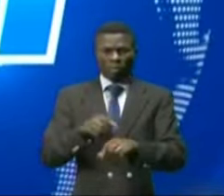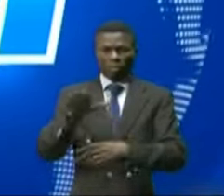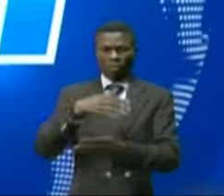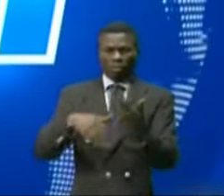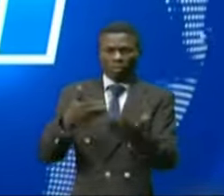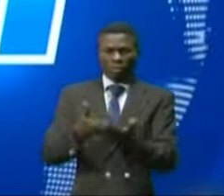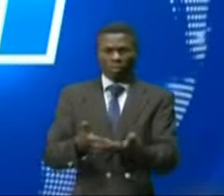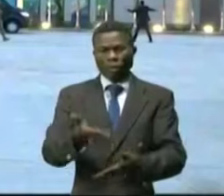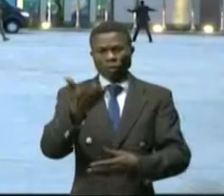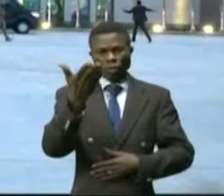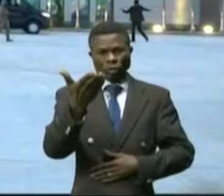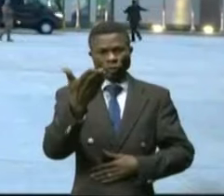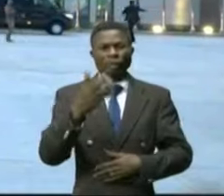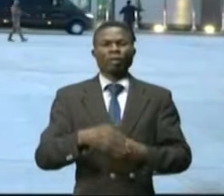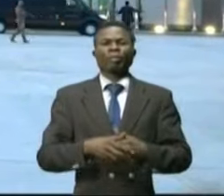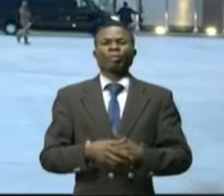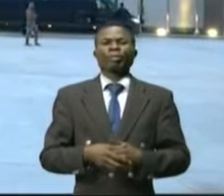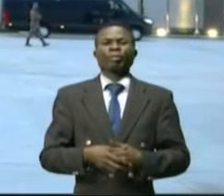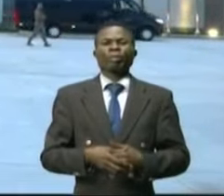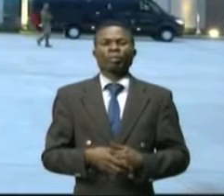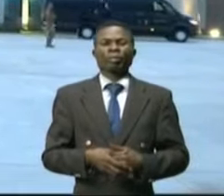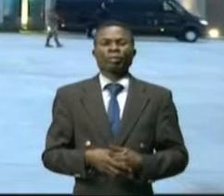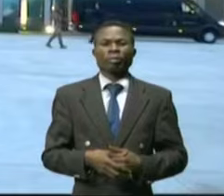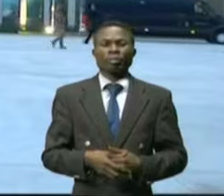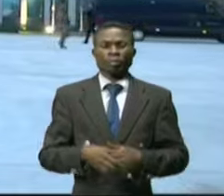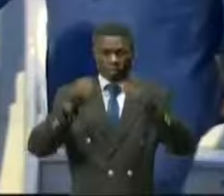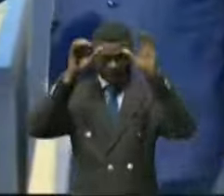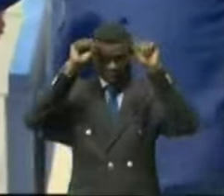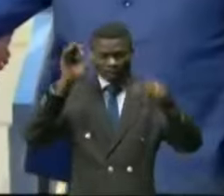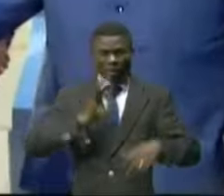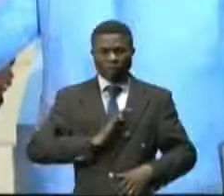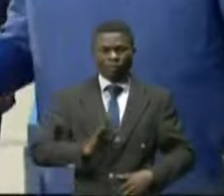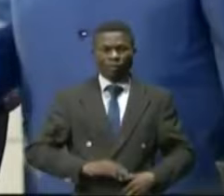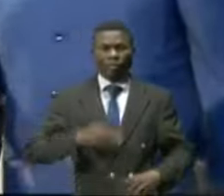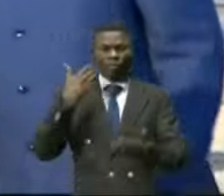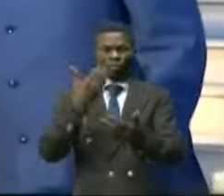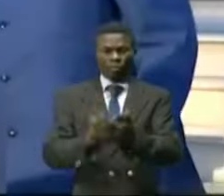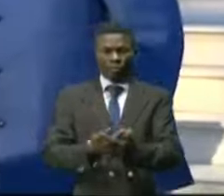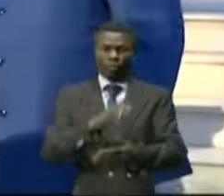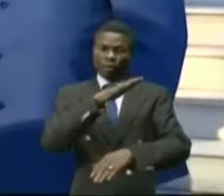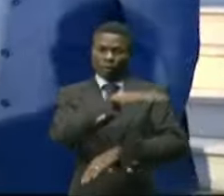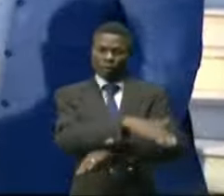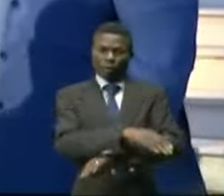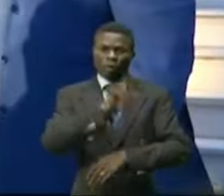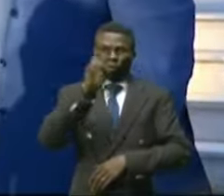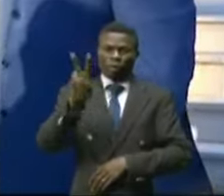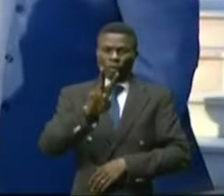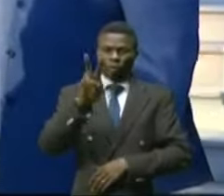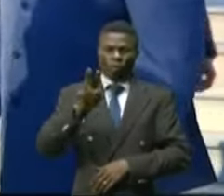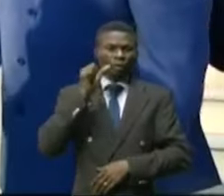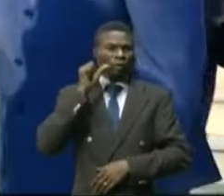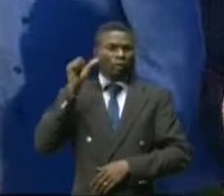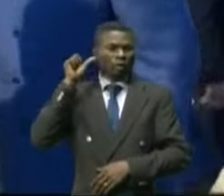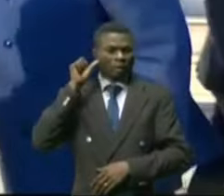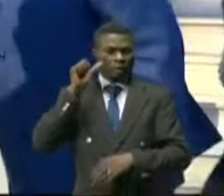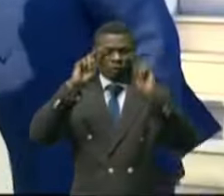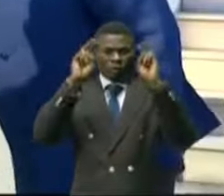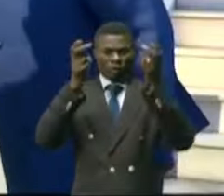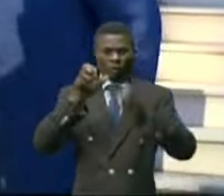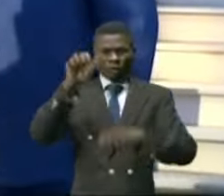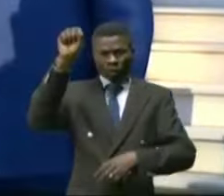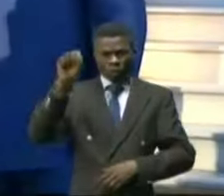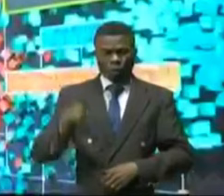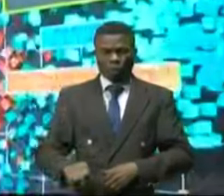troubles. Reportage. Le président Félix Tshisekedi est arrivé en début de soirée ce vendredi à Antalya, ville du sud-ouest